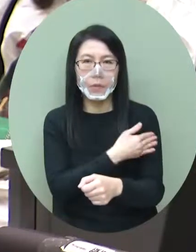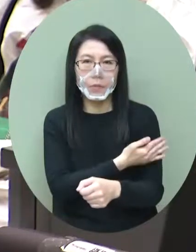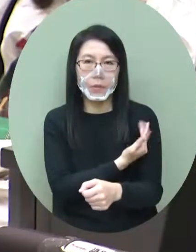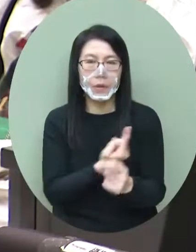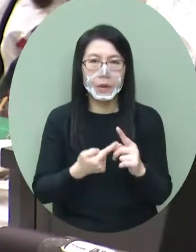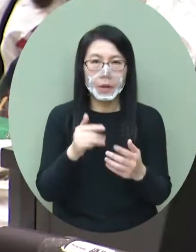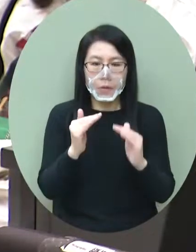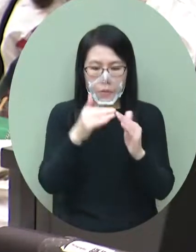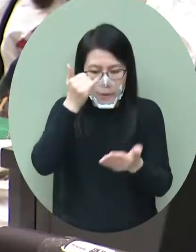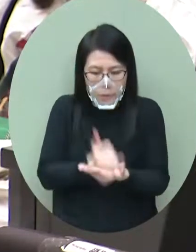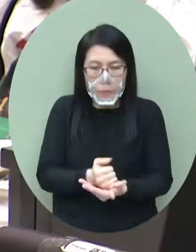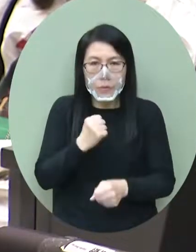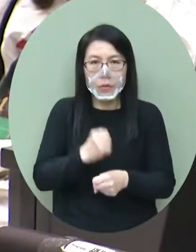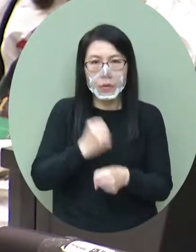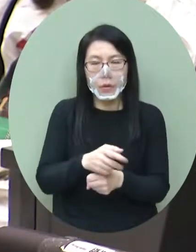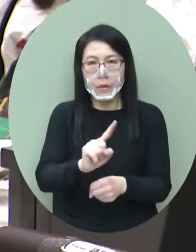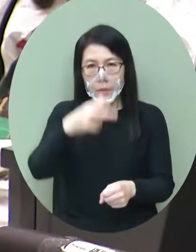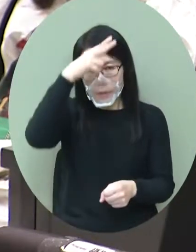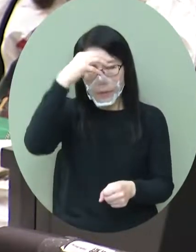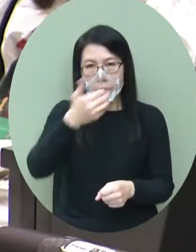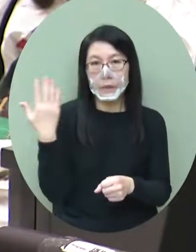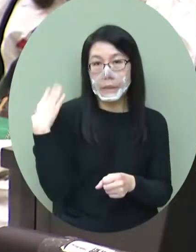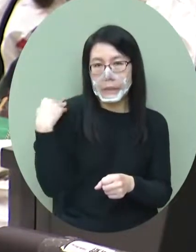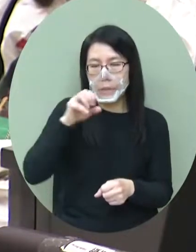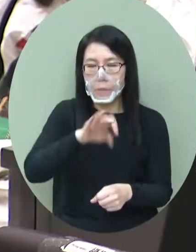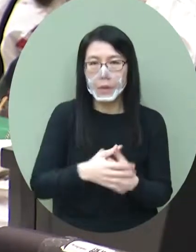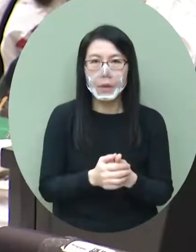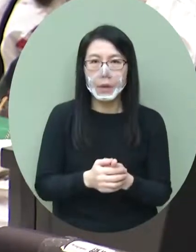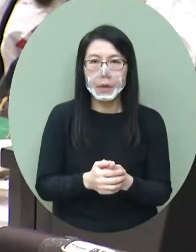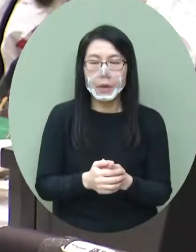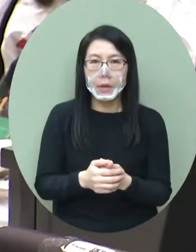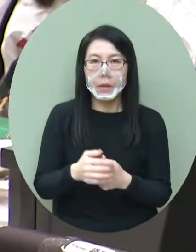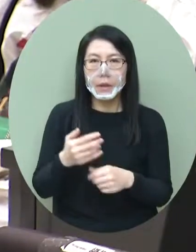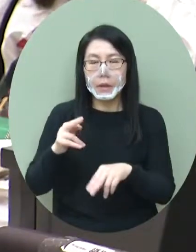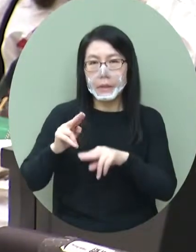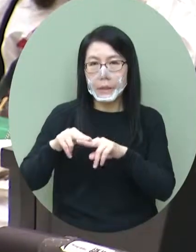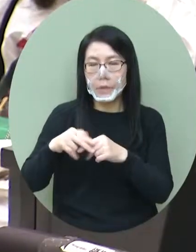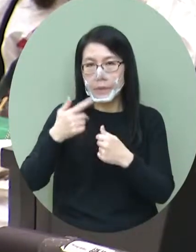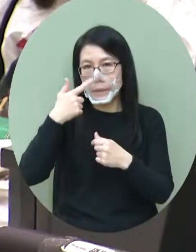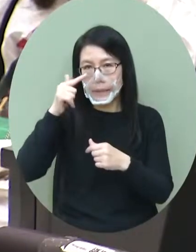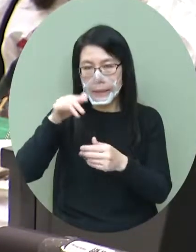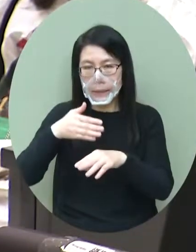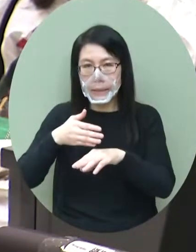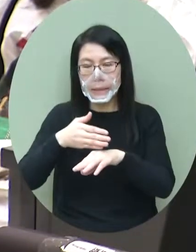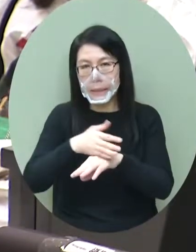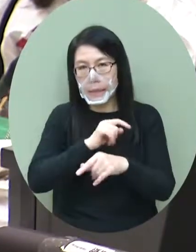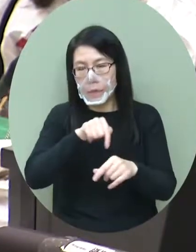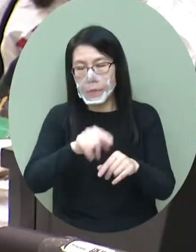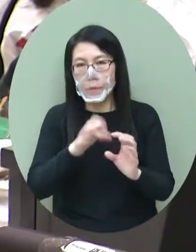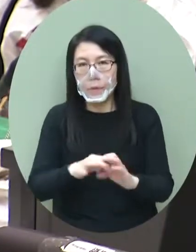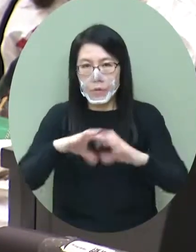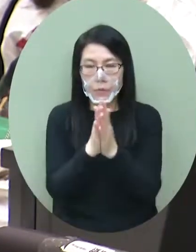何做到特首日前在接受新华社专访时提出的，把所有公务员都投入战场？谢谢。